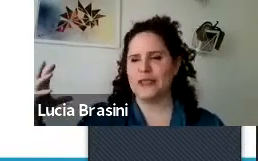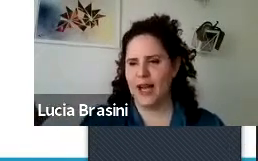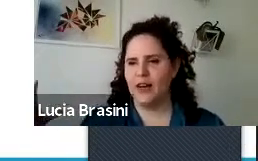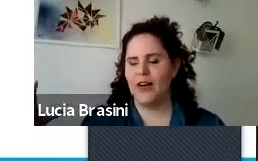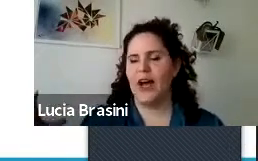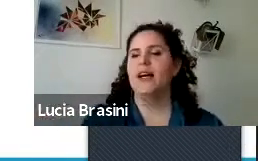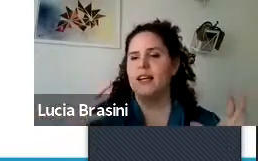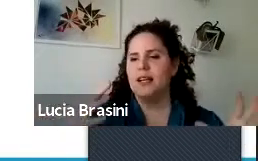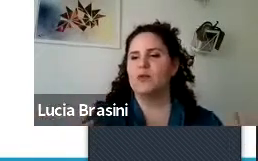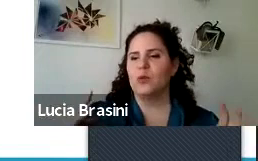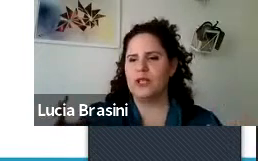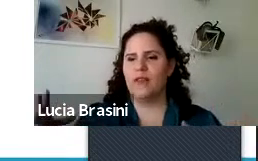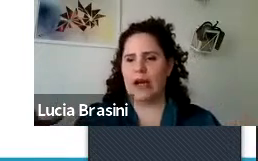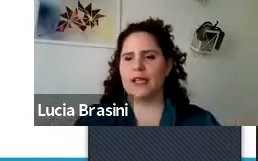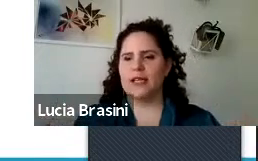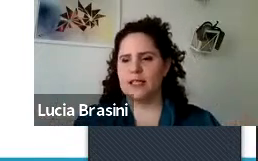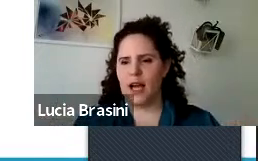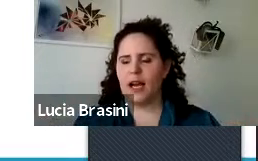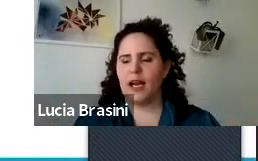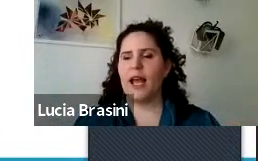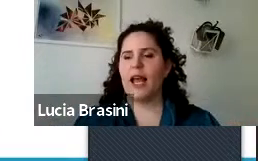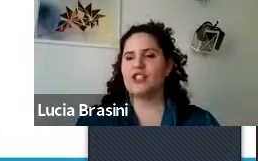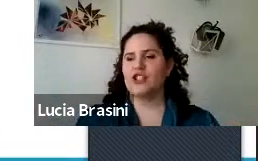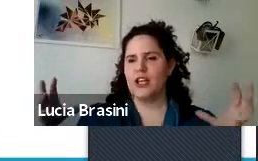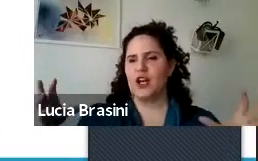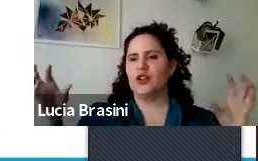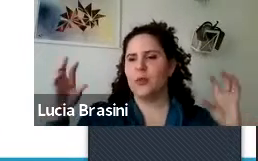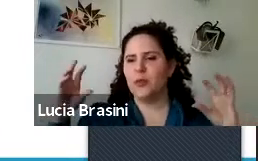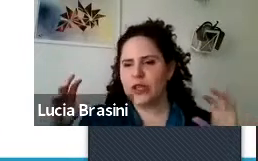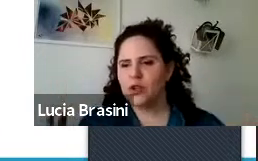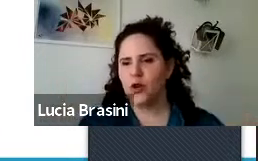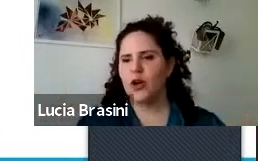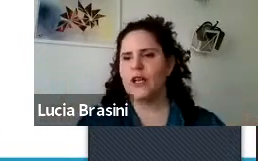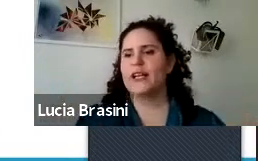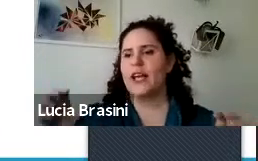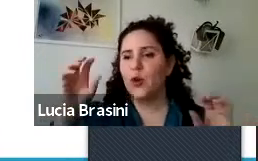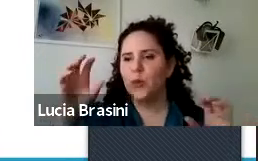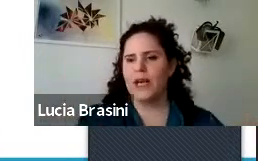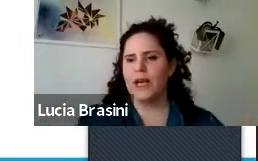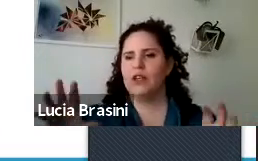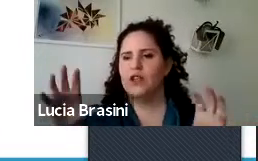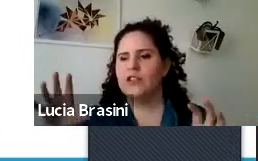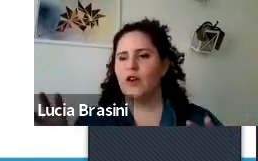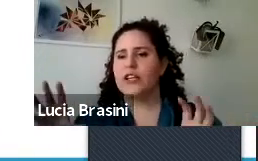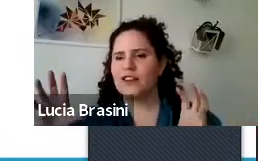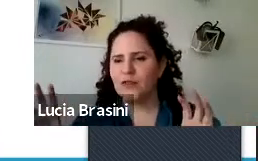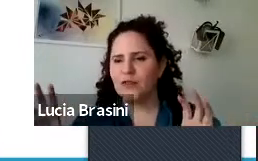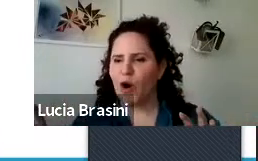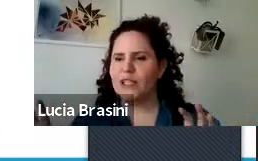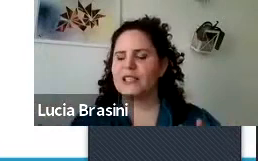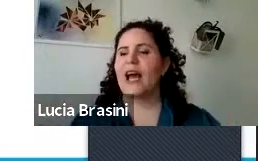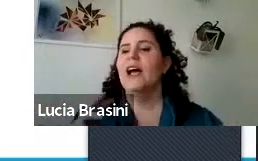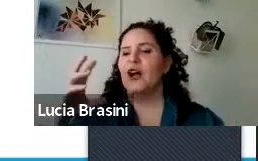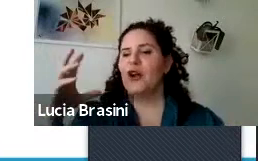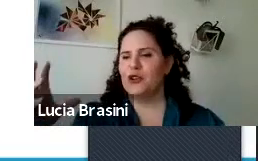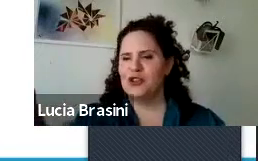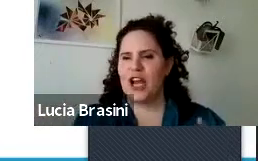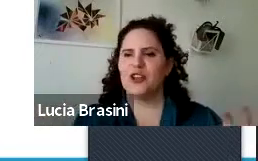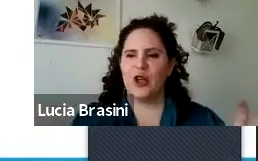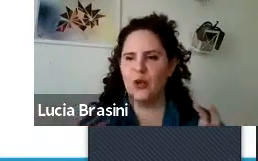che raccontava tutte le varie sale e c'erano dei proiettori che illuminavano di volta in